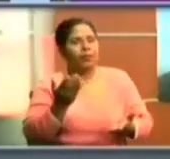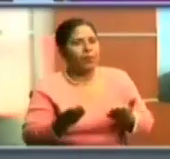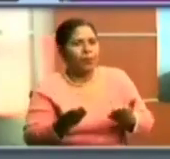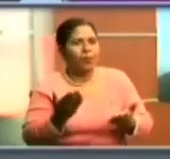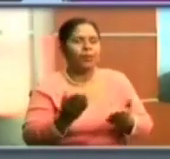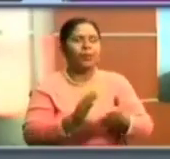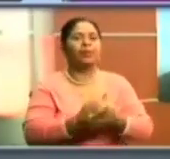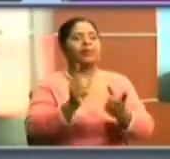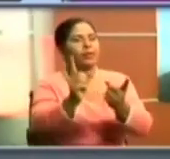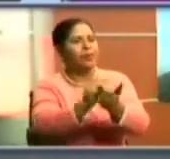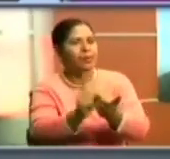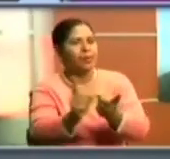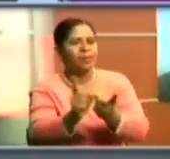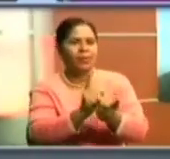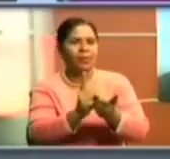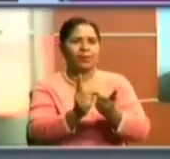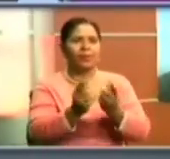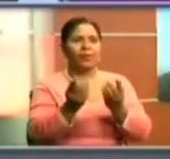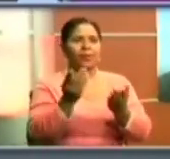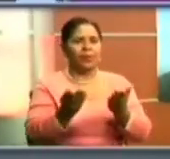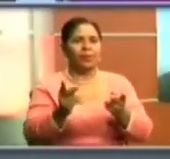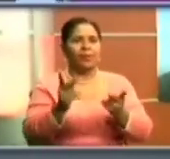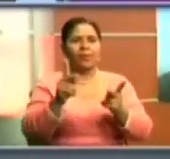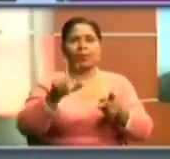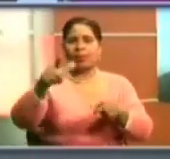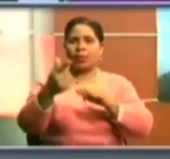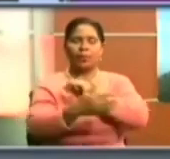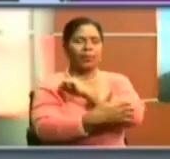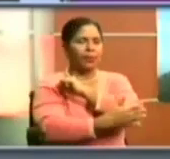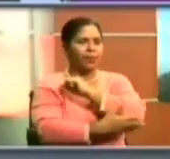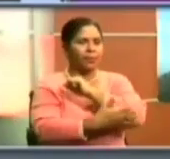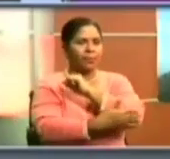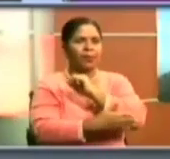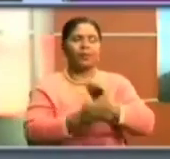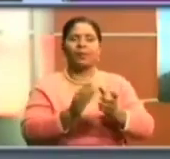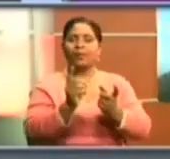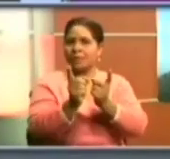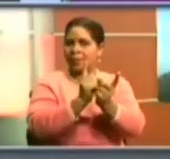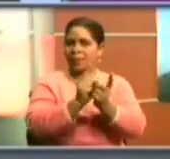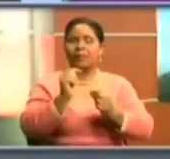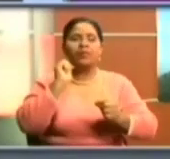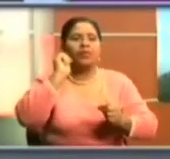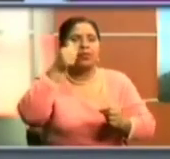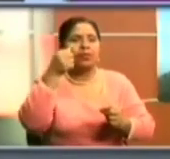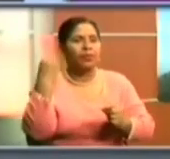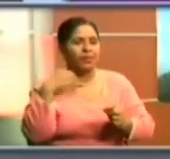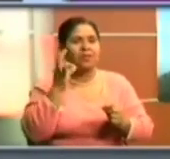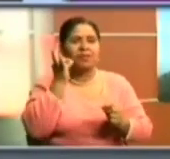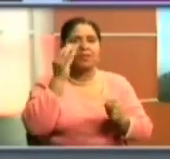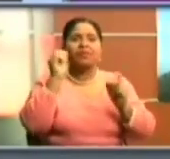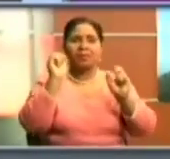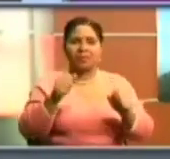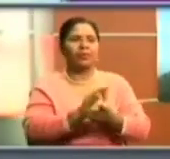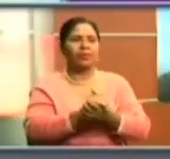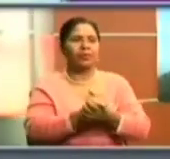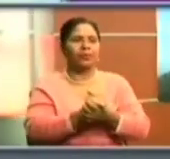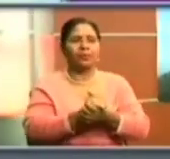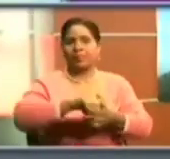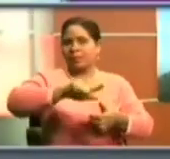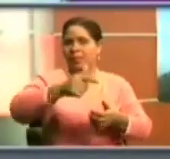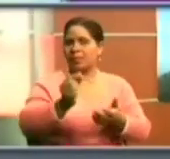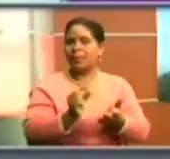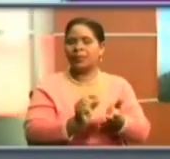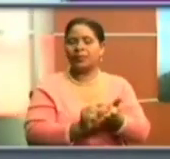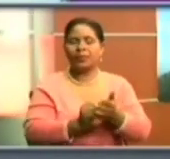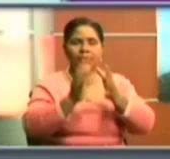souhaiter rencontrer n'a parler avec des mon en Guadeloupe tout et que nous supposons rencontrer demain parce qu'il y a un fruit qui a sorti dans c'est ça. L'autre